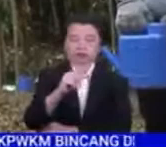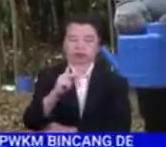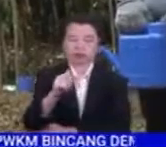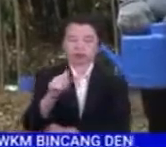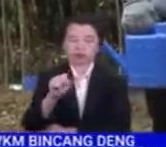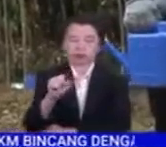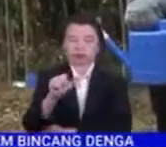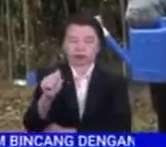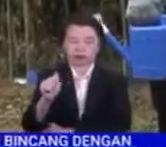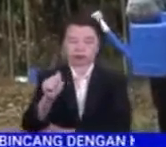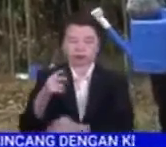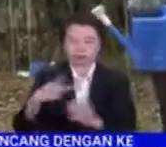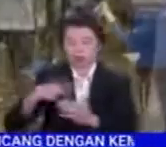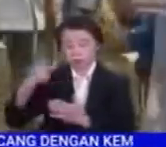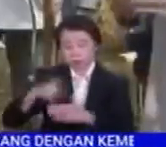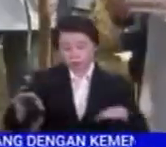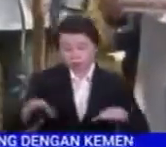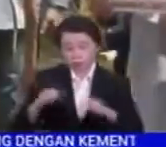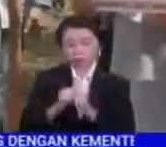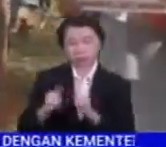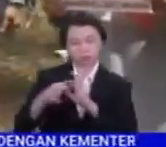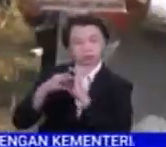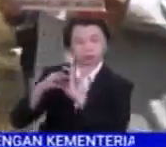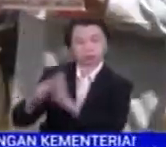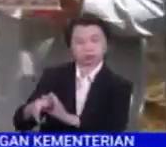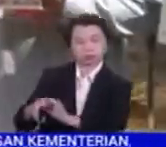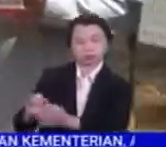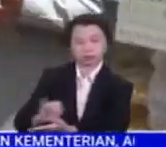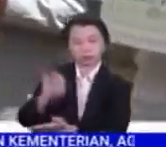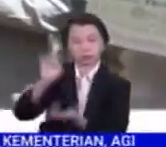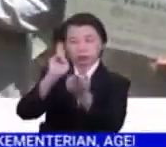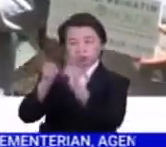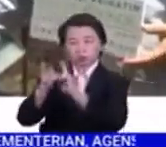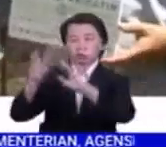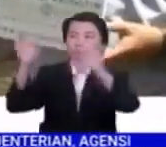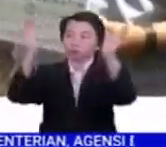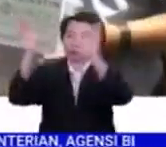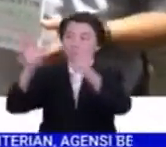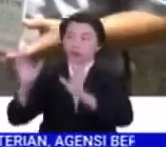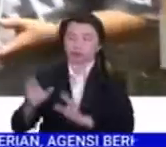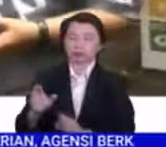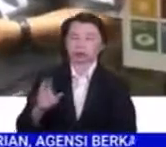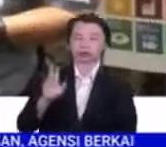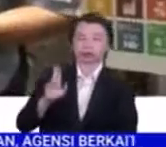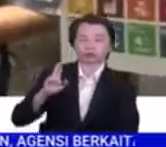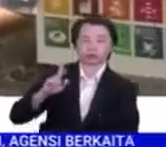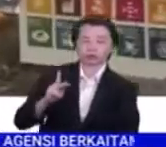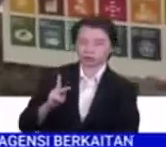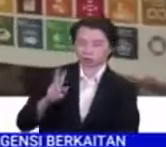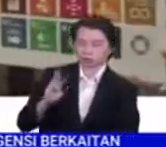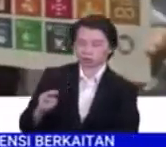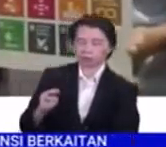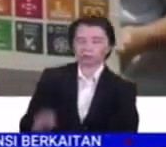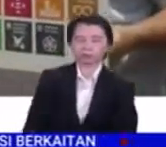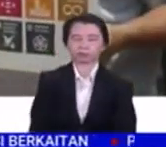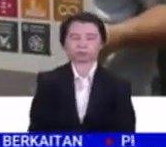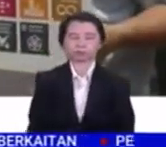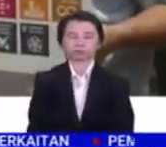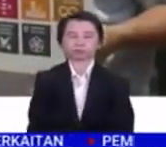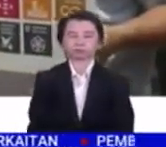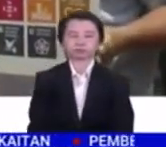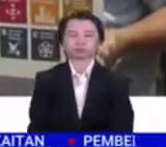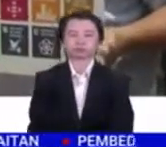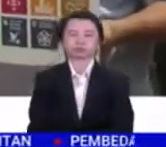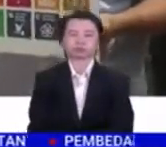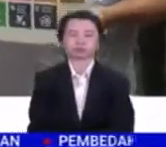Jelas beliau, program dilaksanakan dengan kerjasama Institut Perubahan Iklim Universiti Kebangsaan Malaysia UKM.